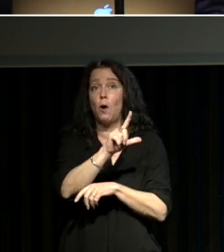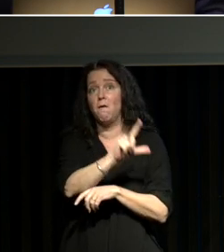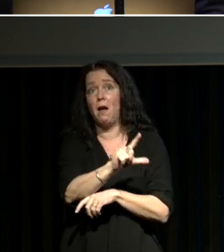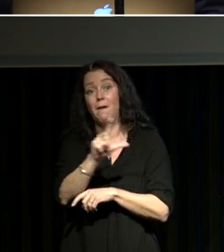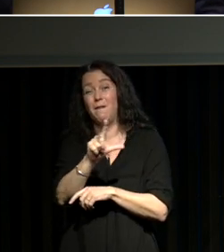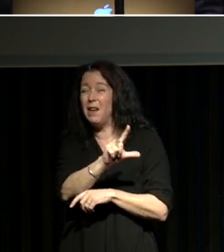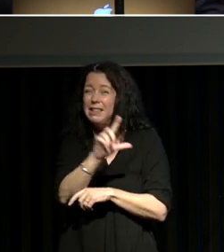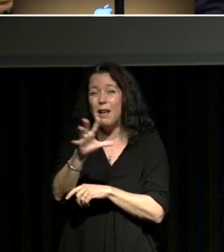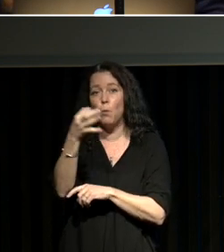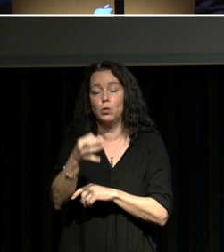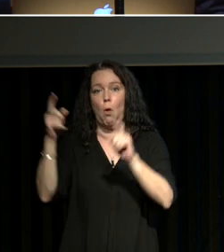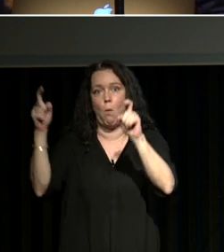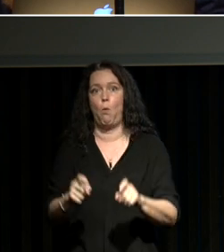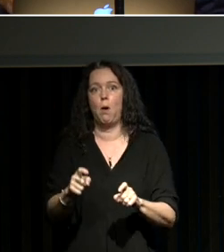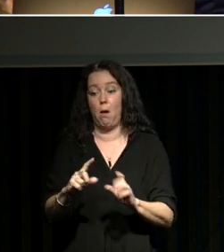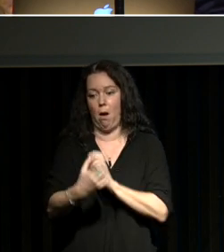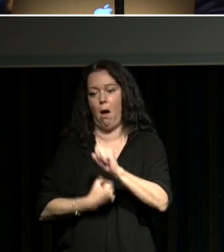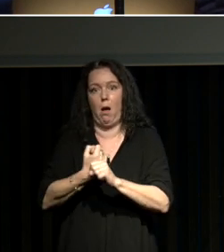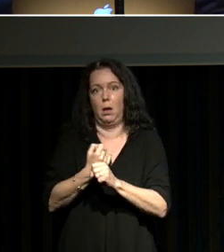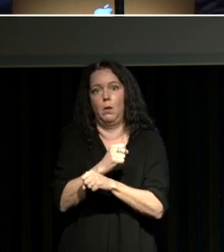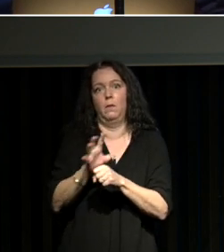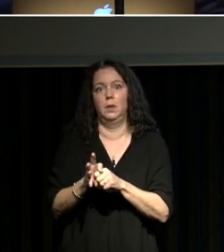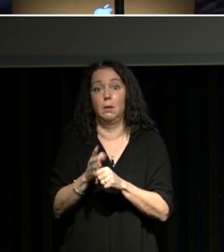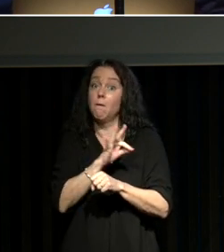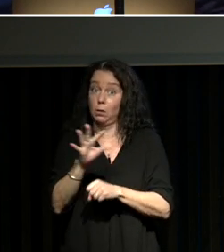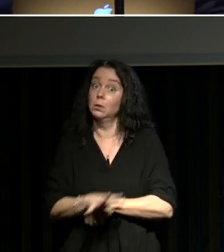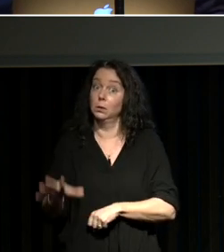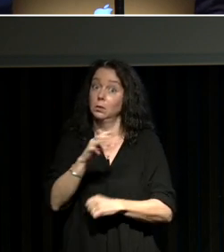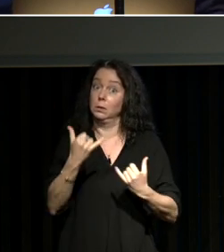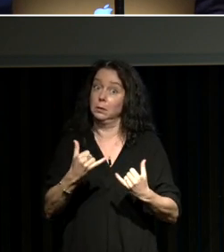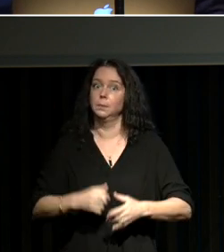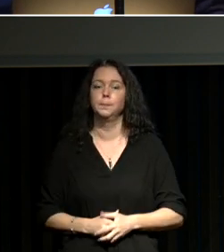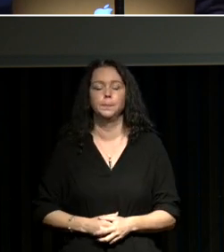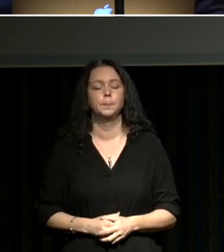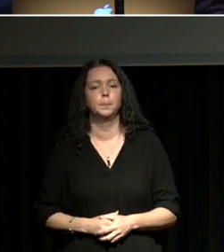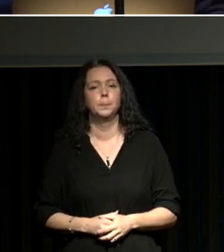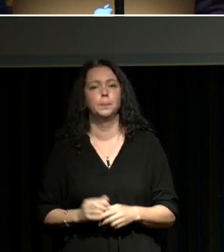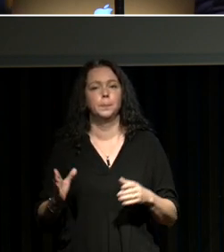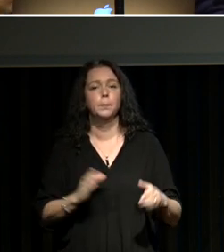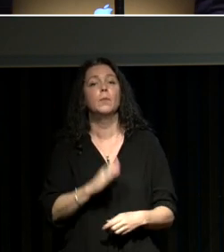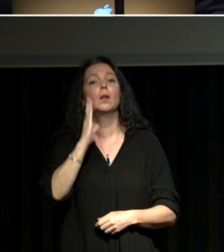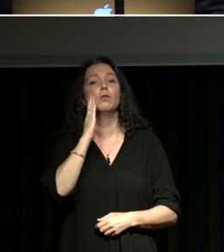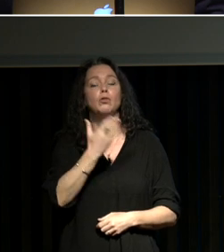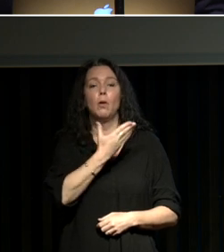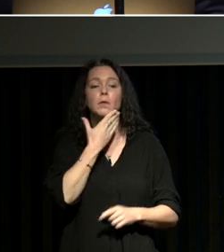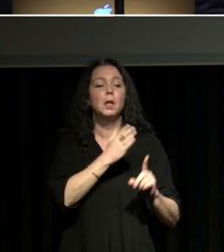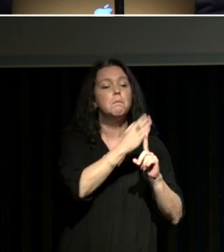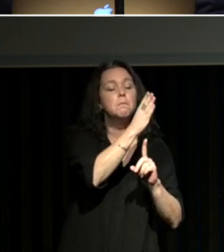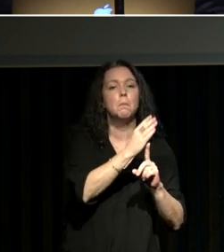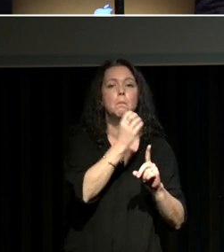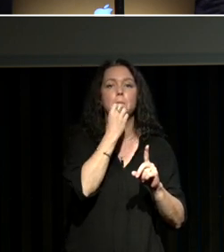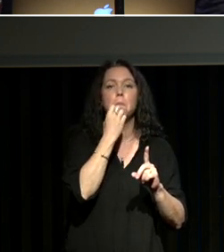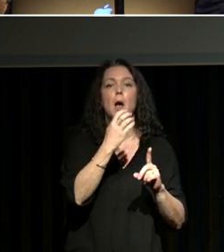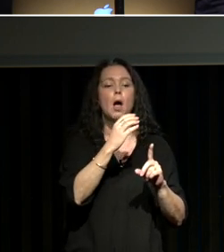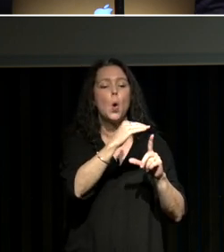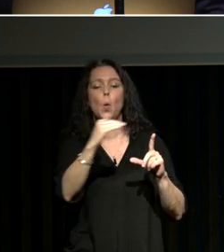donneurs pendant cette année Covid au niveau de la France. Au mois de janvier, ça se passe bien. Vous voyez, la courbe